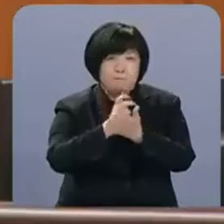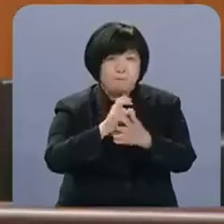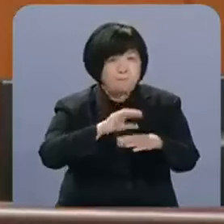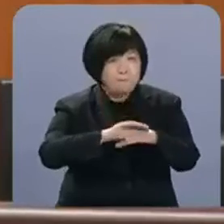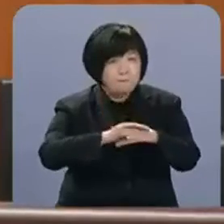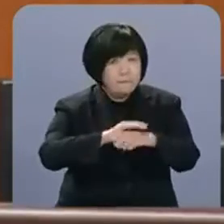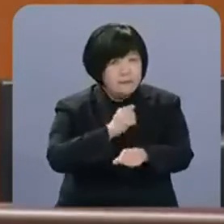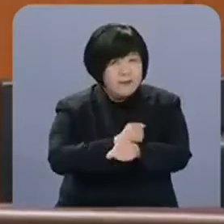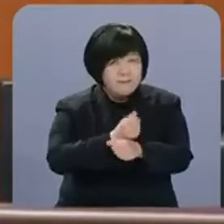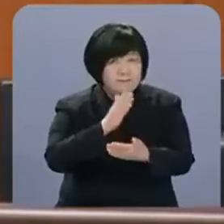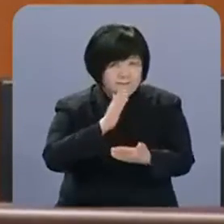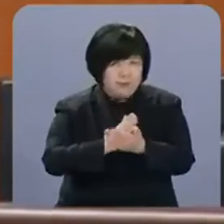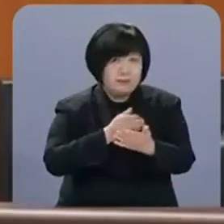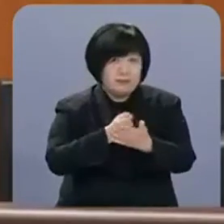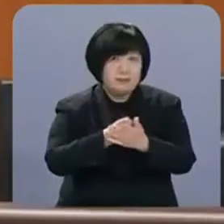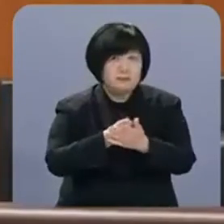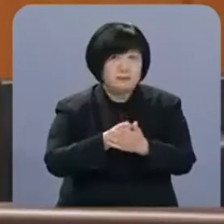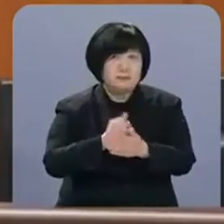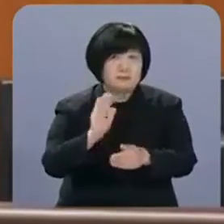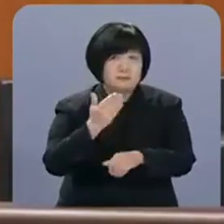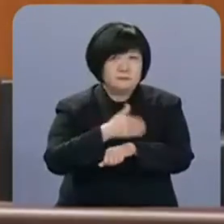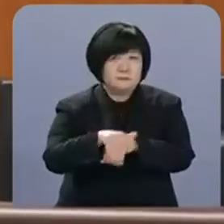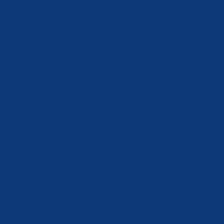kbs 뉴스킨 마련입니다